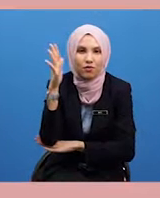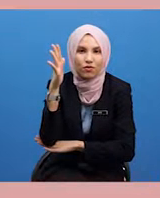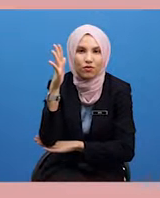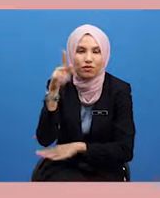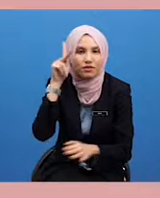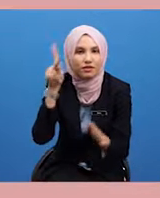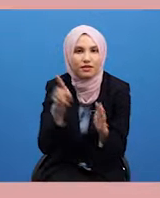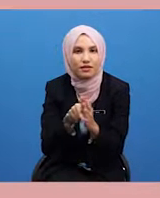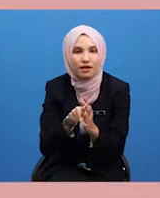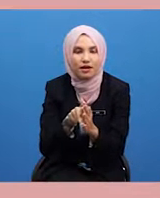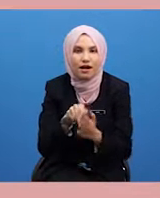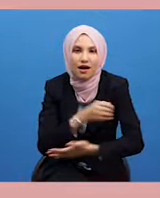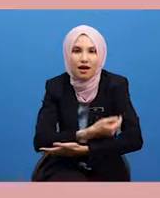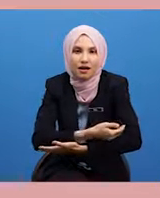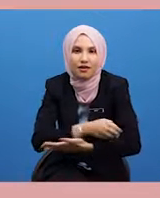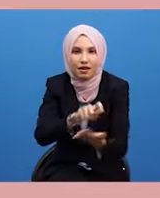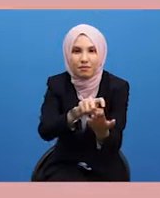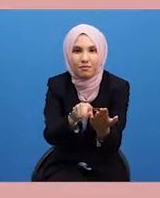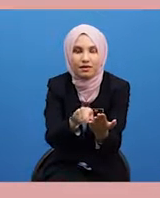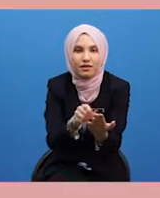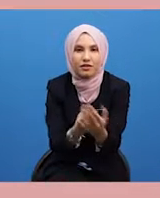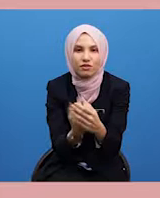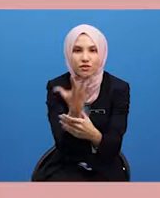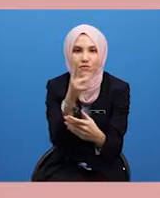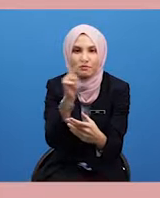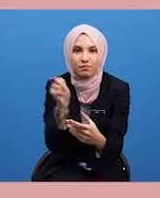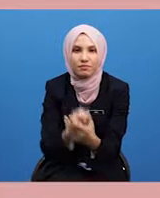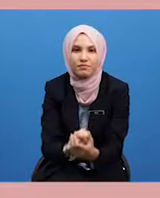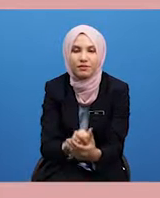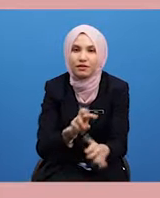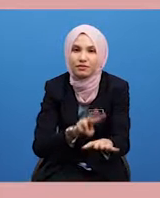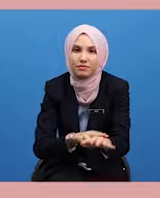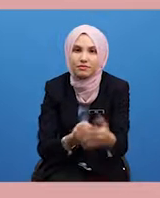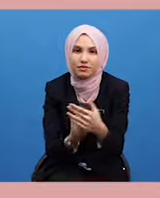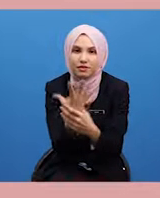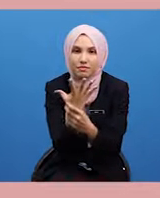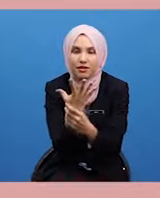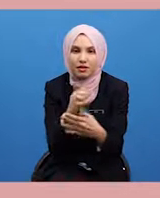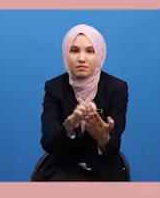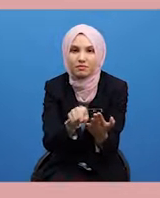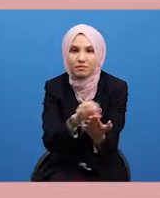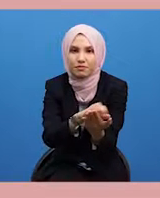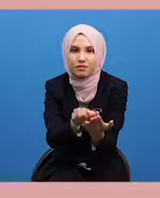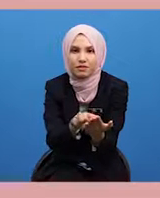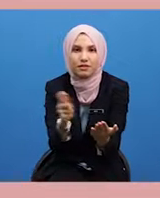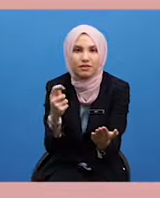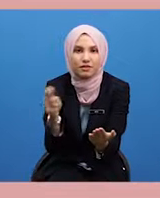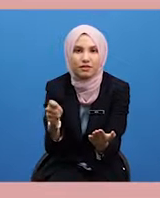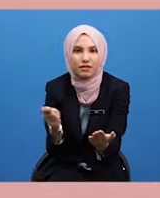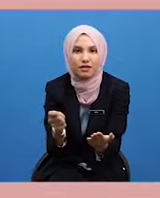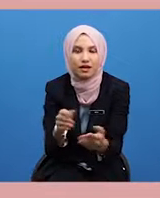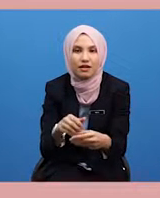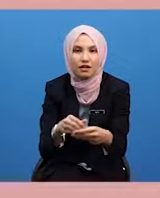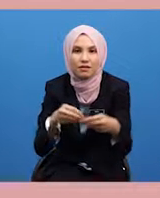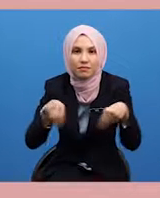sebagai anak benih tumbuhan. Semasa proses percambahan biji benih ini, testa akan